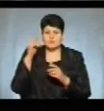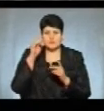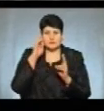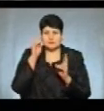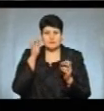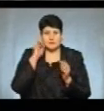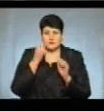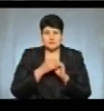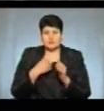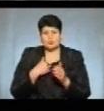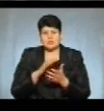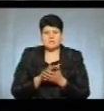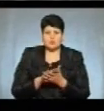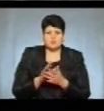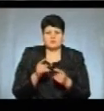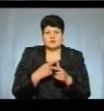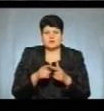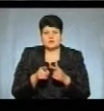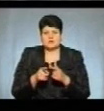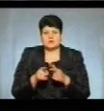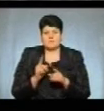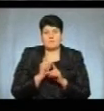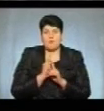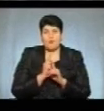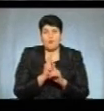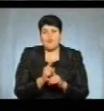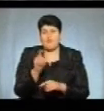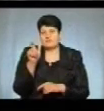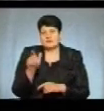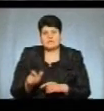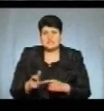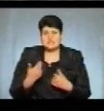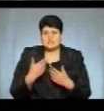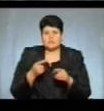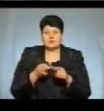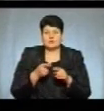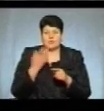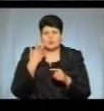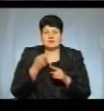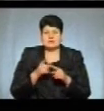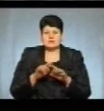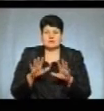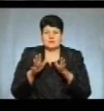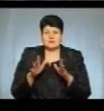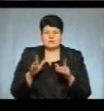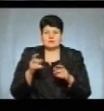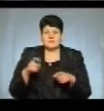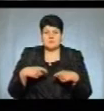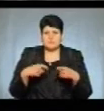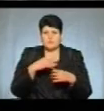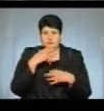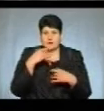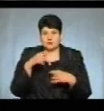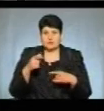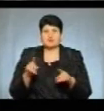мої друзі, знайомі, чи вибирала це провідниця, бо знаєте, коли таке случається, збігаються всі люди, що там, що стається